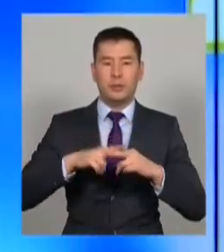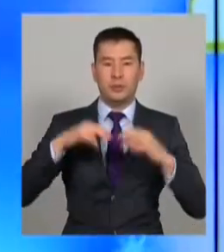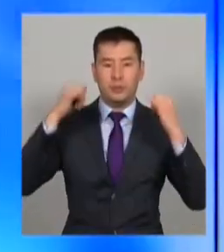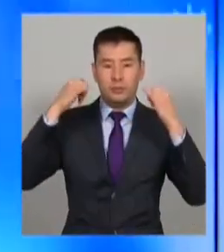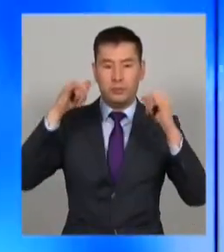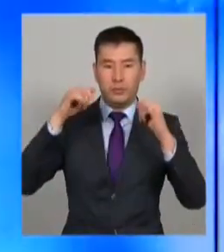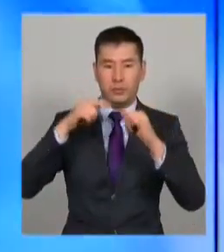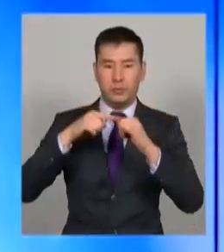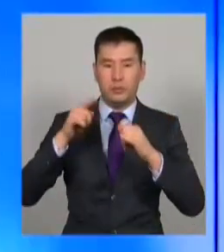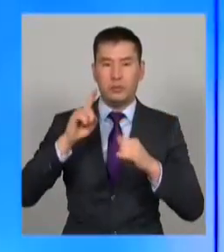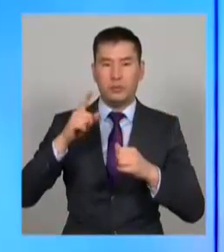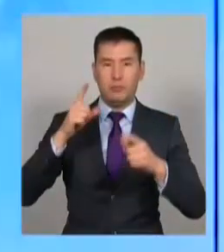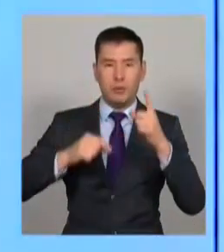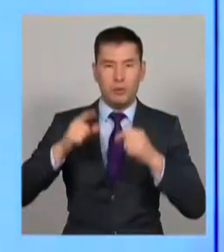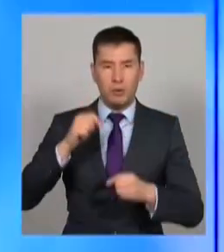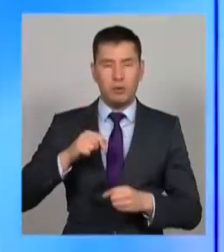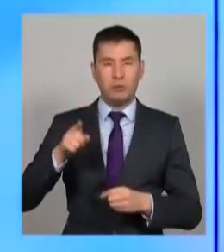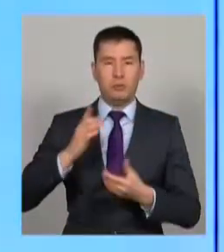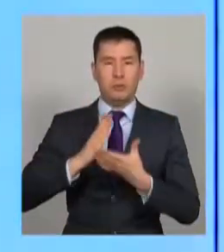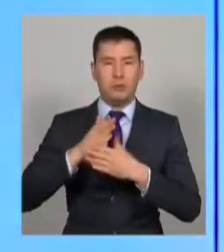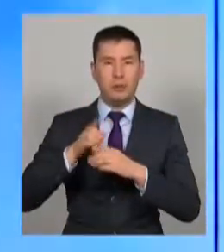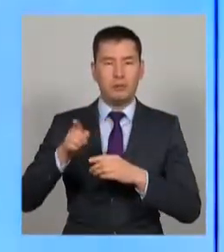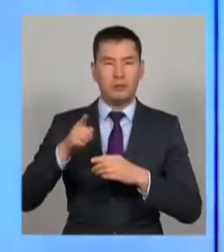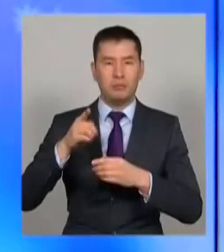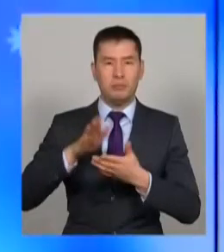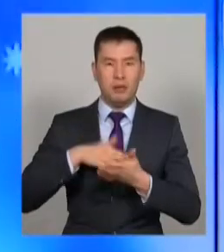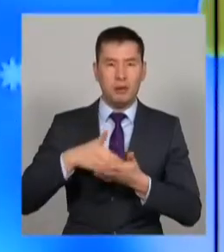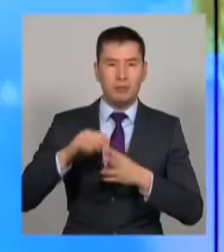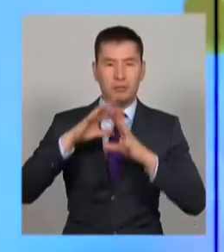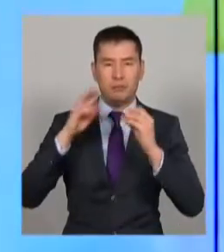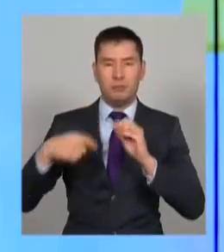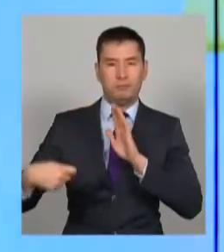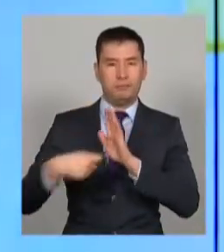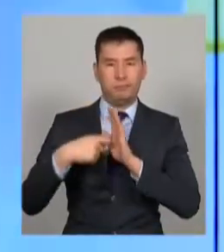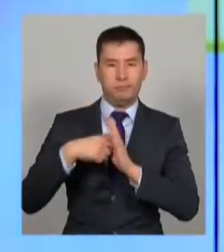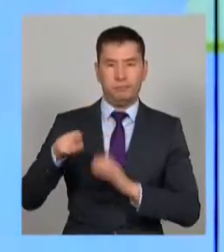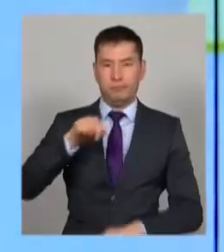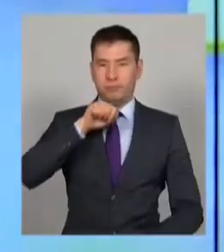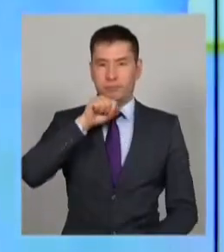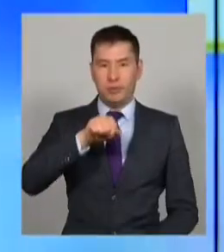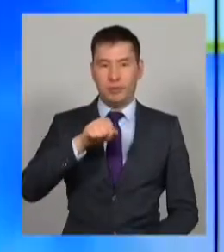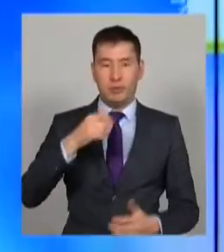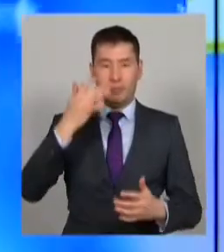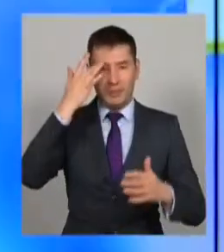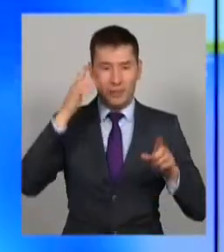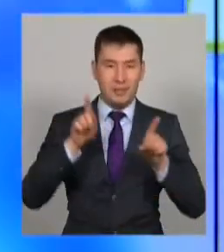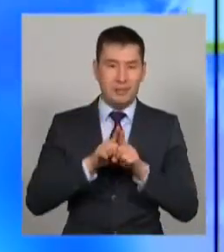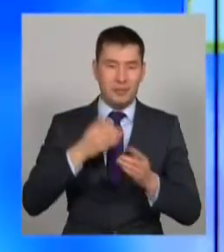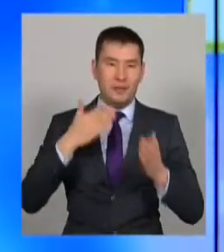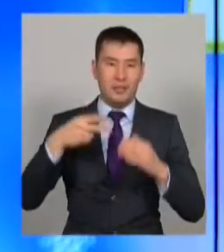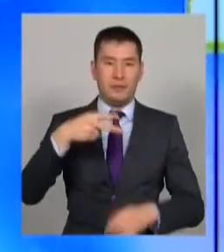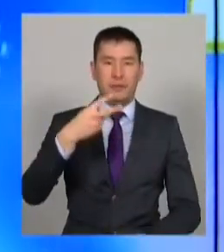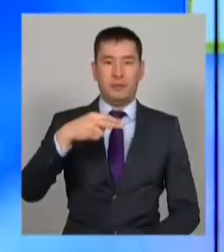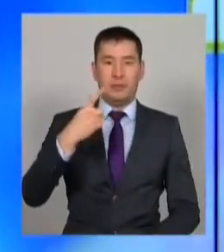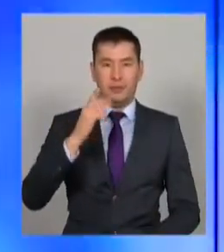сүтті жануар, молшылықтың белгісі деп есептеген. Расыменде тарихта сиыр жылдары мамыра жайлығымен есте